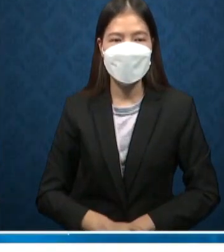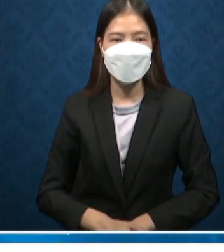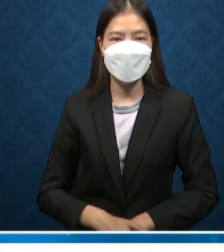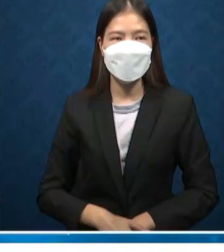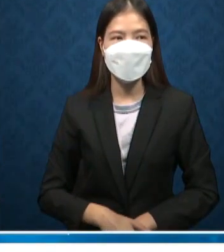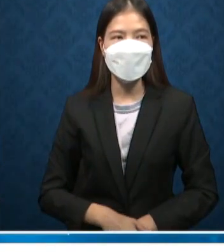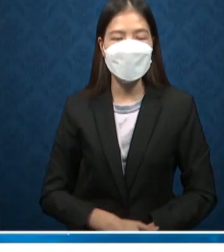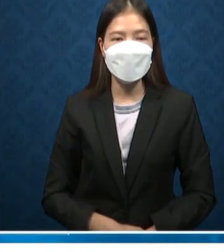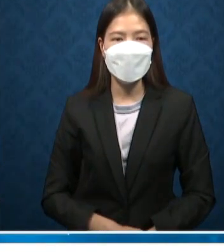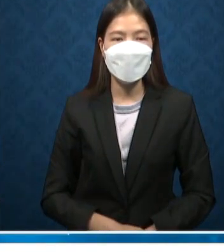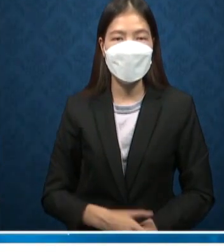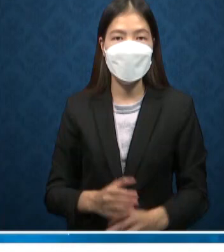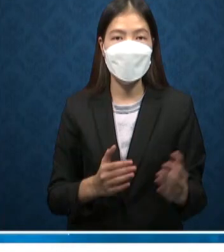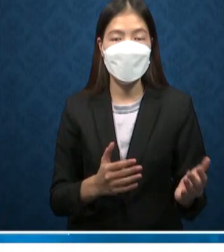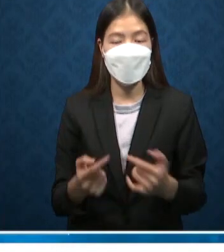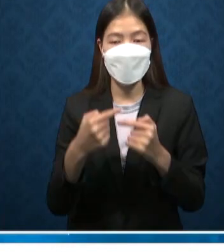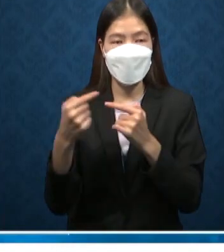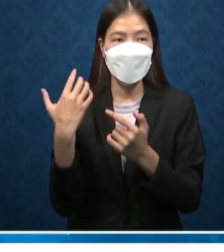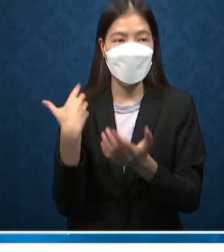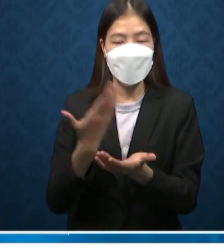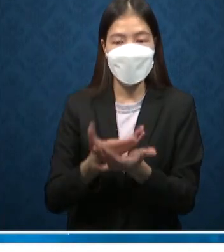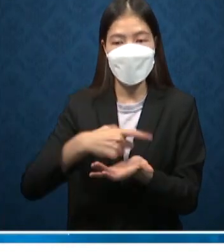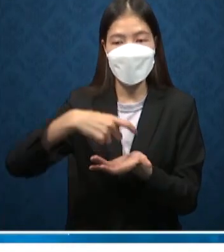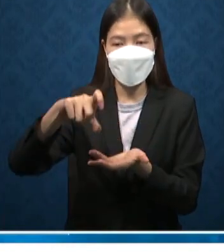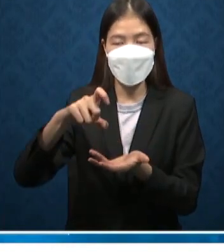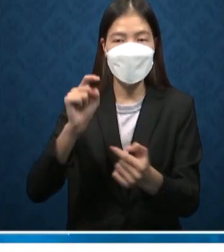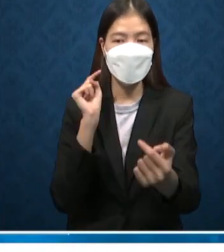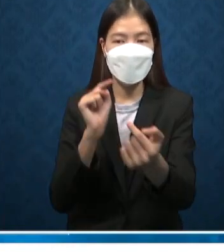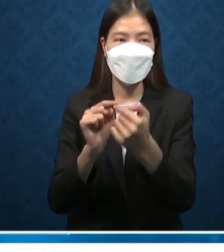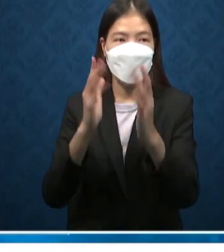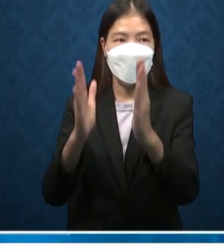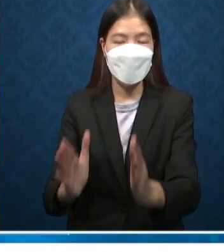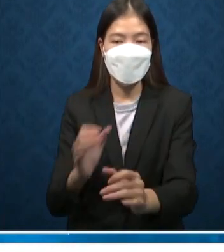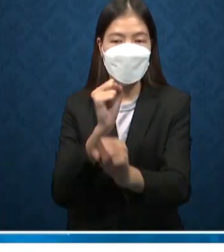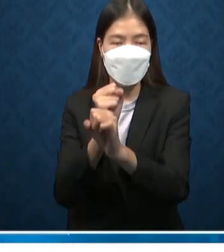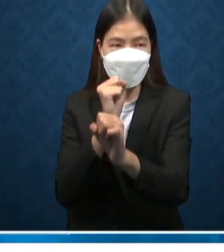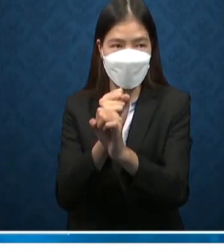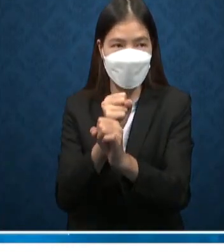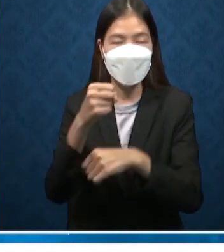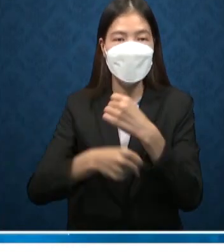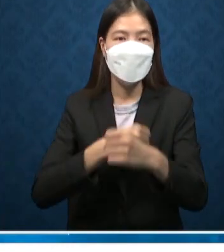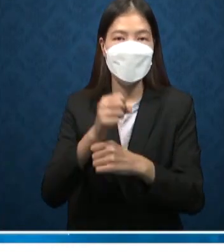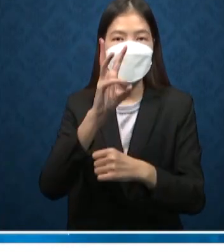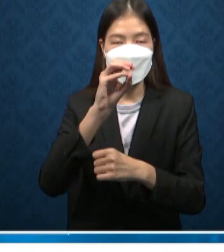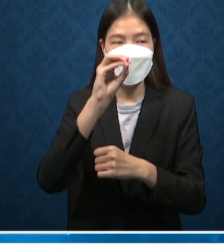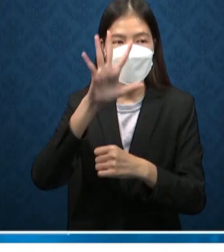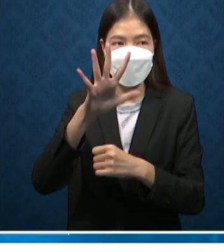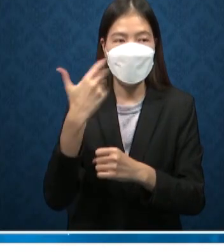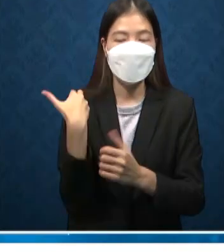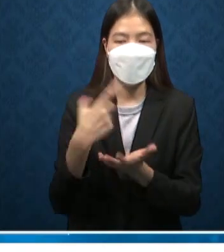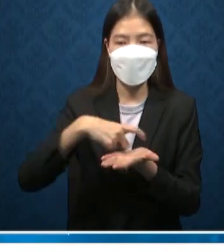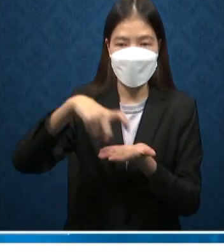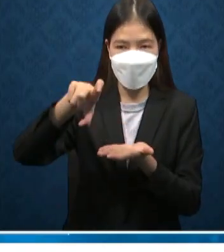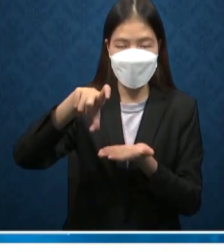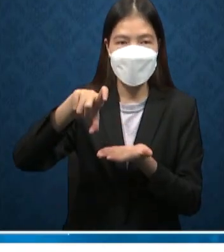เกี่ยวกับการโอนงบบุคลากรนะครับซึ่งในปีงบประมาณพ.ศ. 2565มีการโอนใน